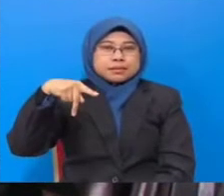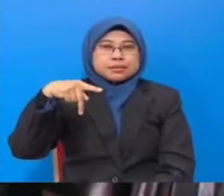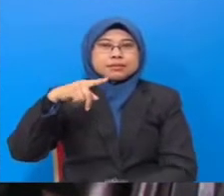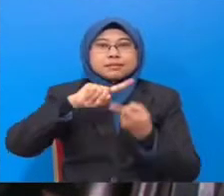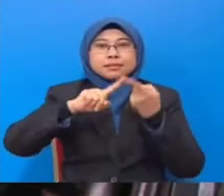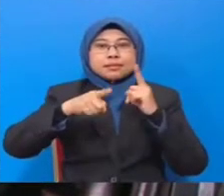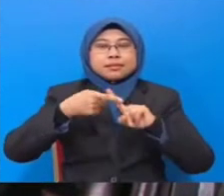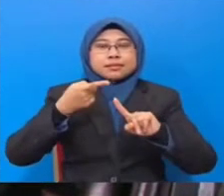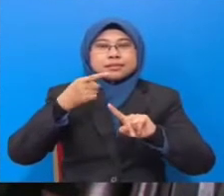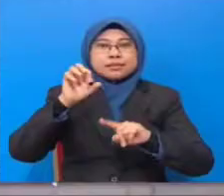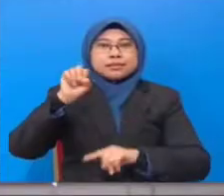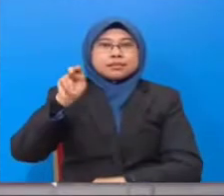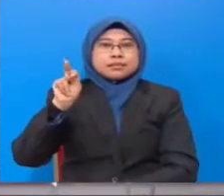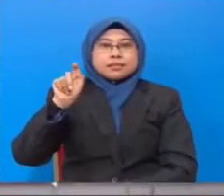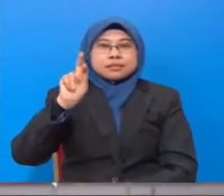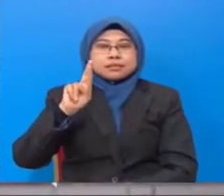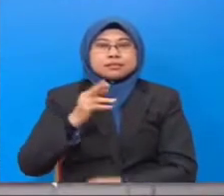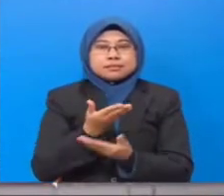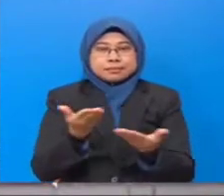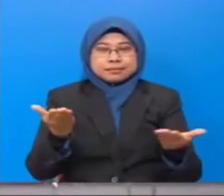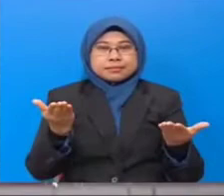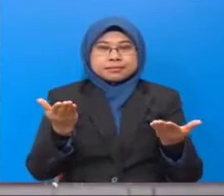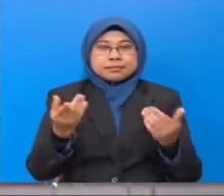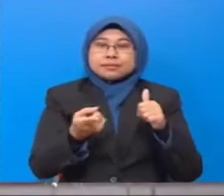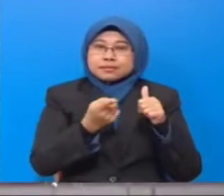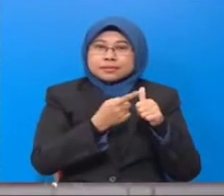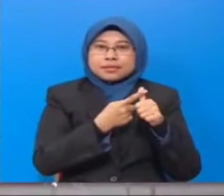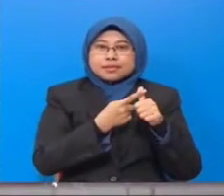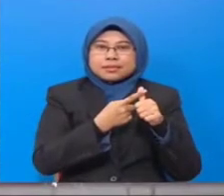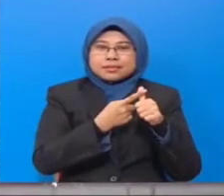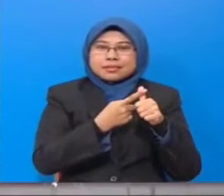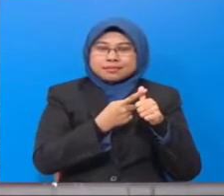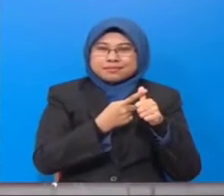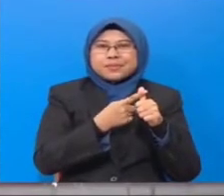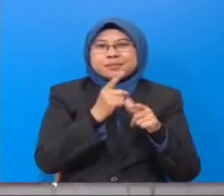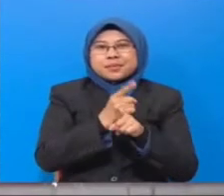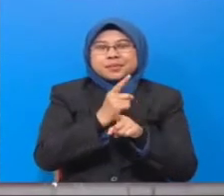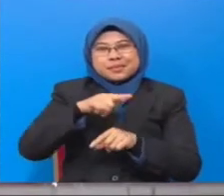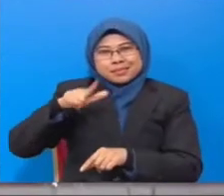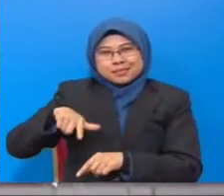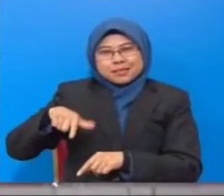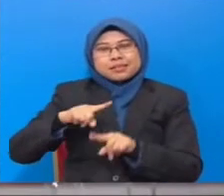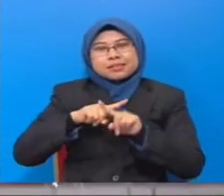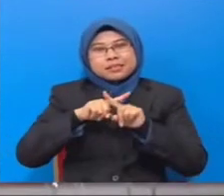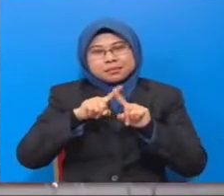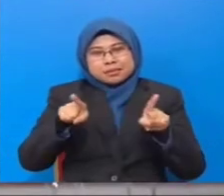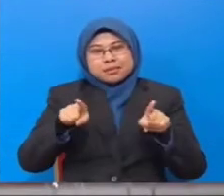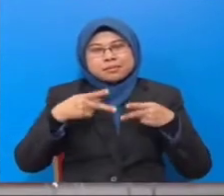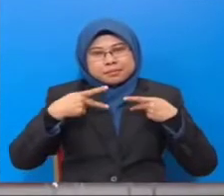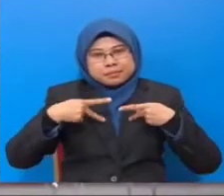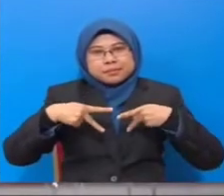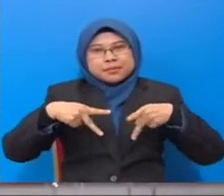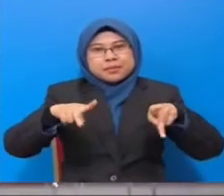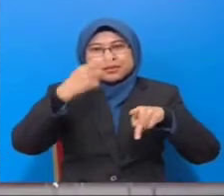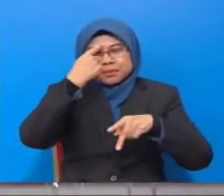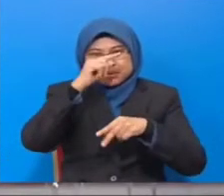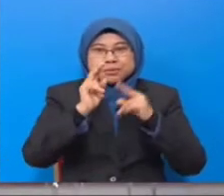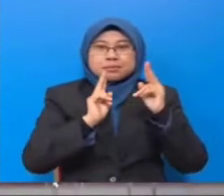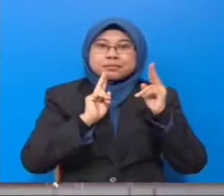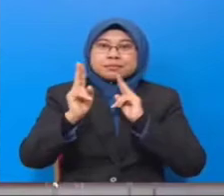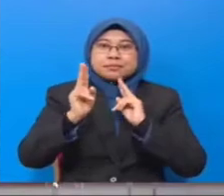saint-etienne terlebih dahulu sekolah pun agak kelewatan Tapi saya mengambil kesempatan untuk